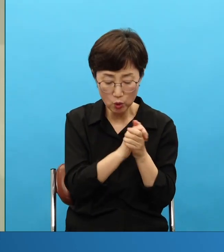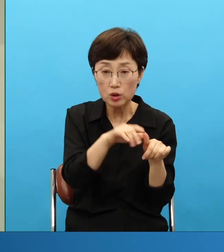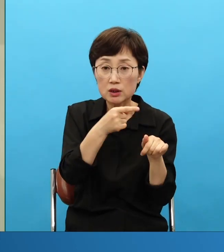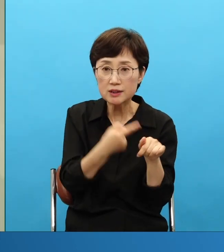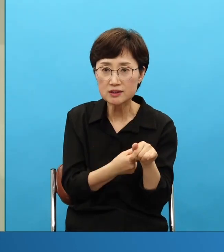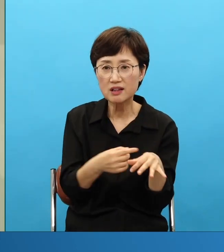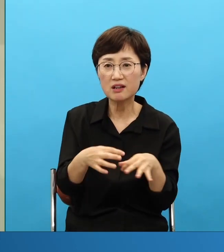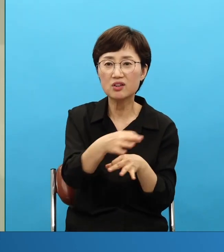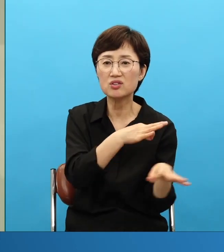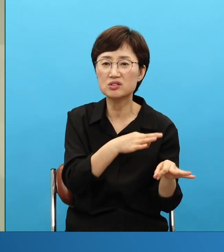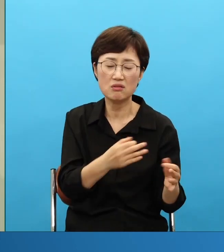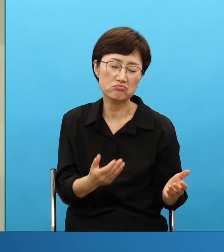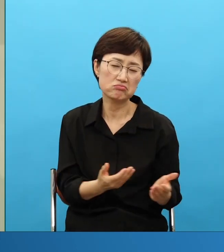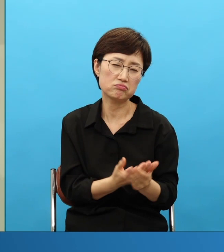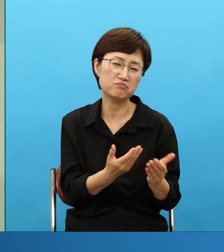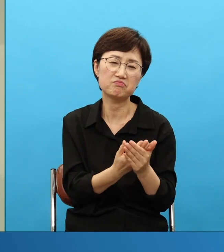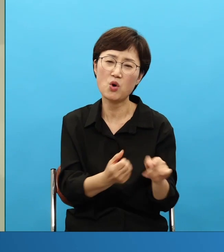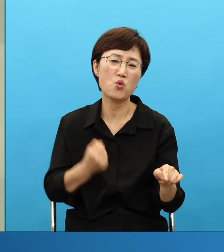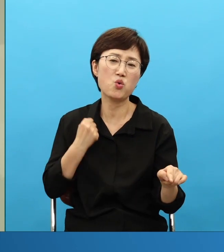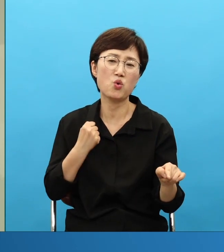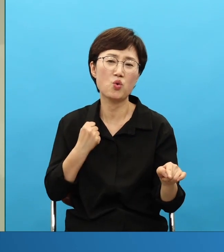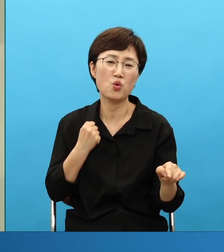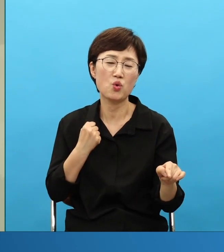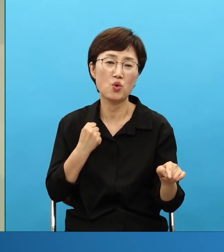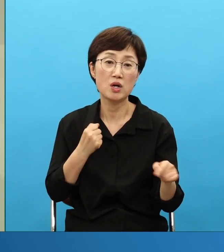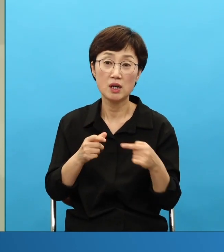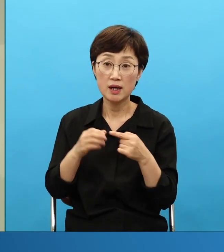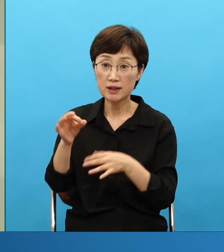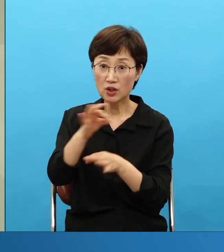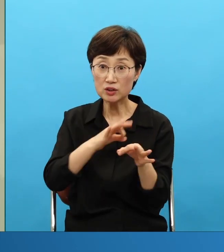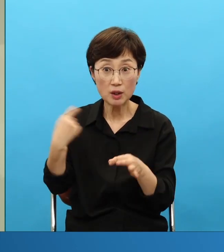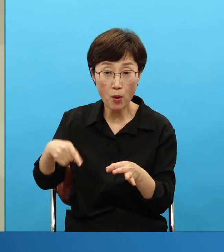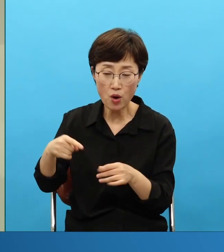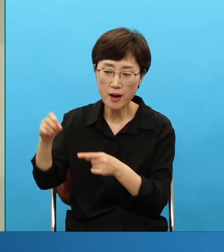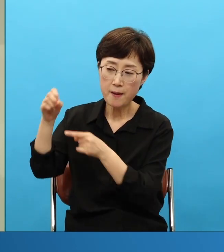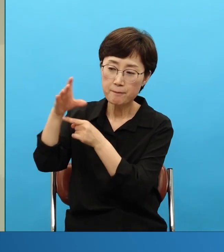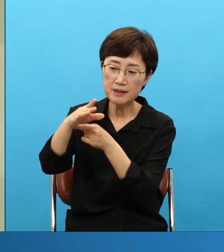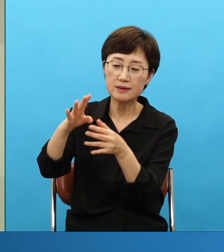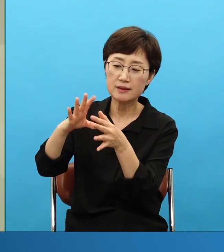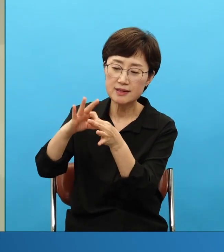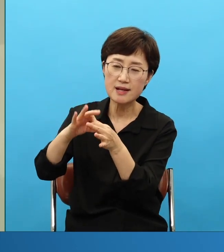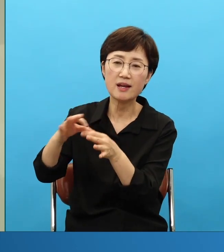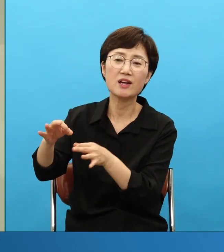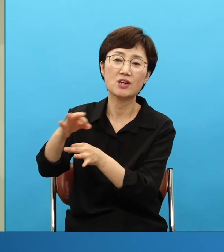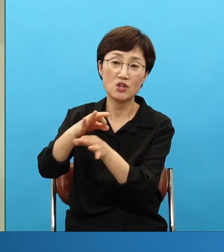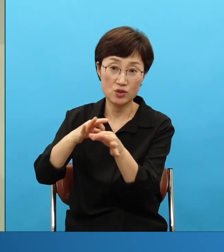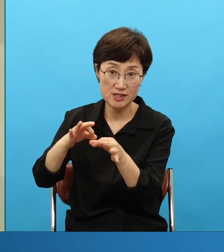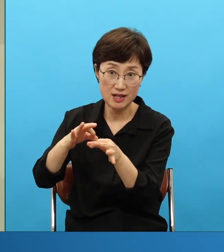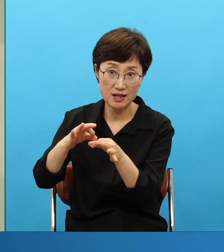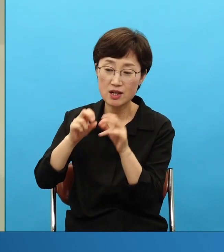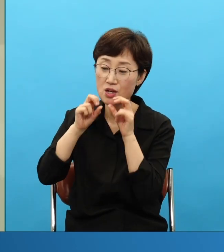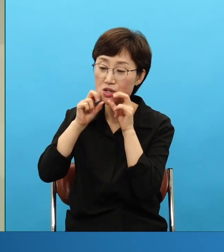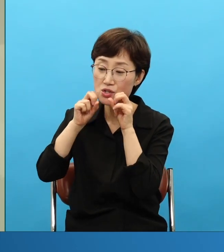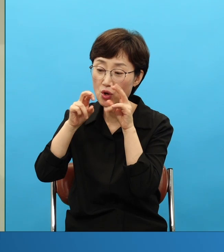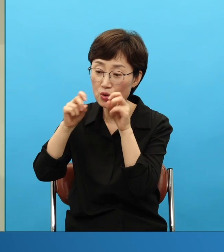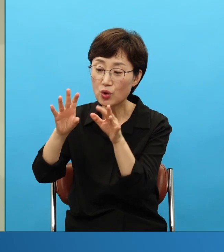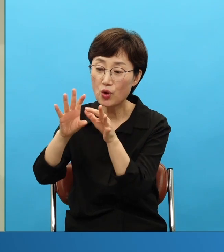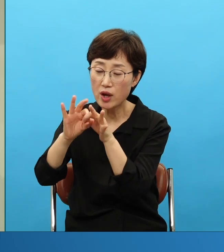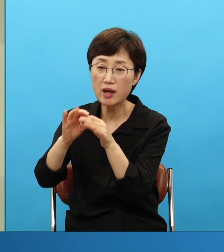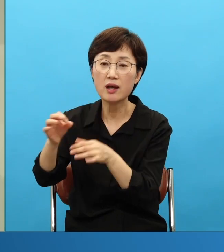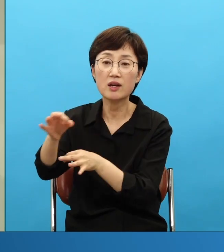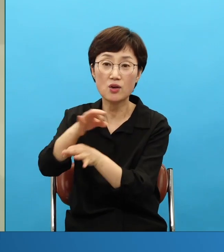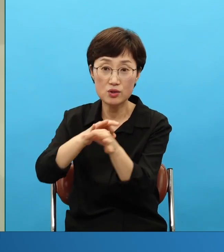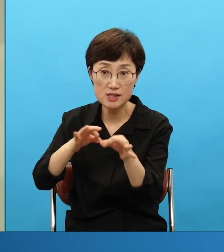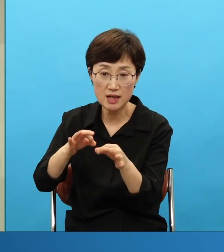alone received financial 뭡니까? blessings. What is that? 빛의 경제, It's the economy of light, 선교 경제, the economy of missions, 렘넌트 경제. and the economy of the